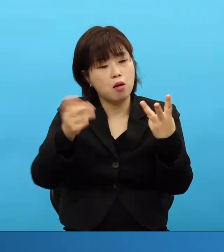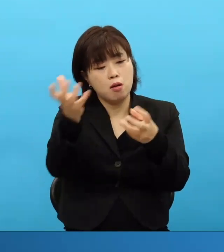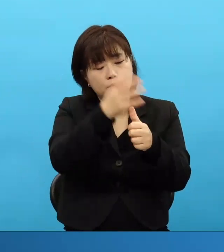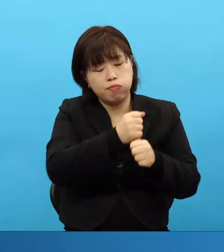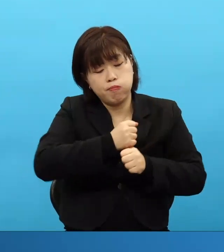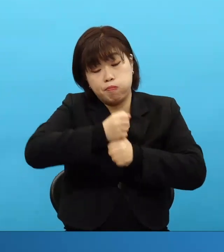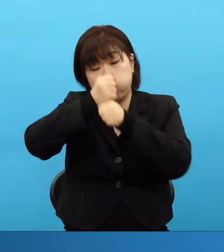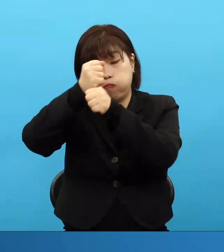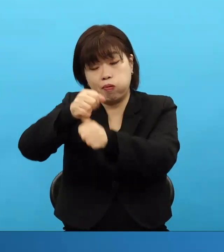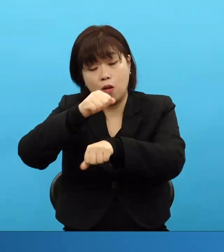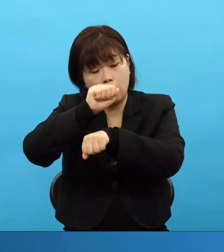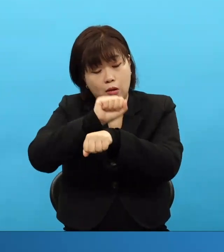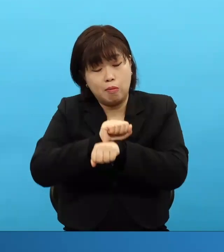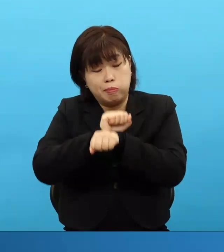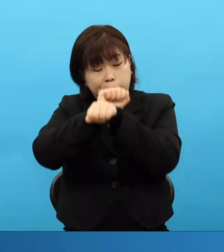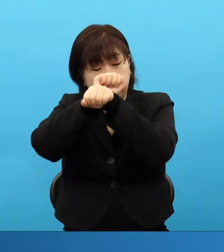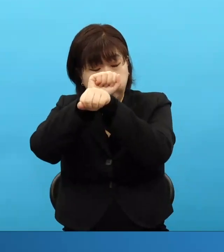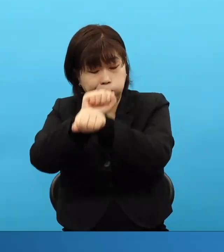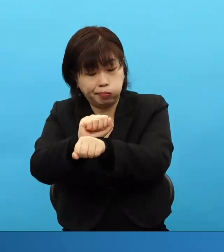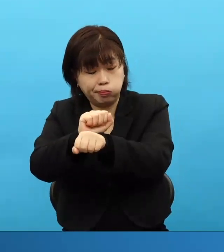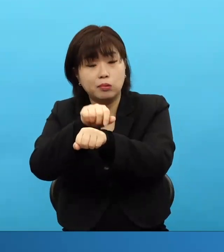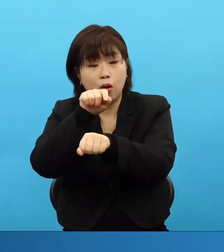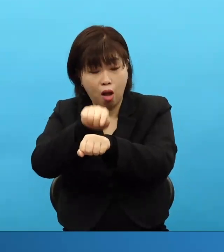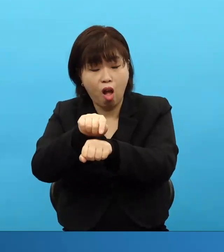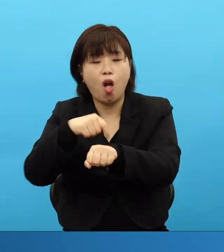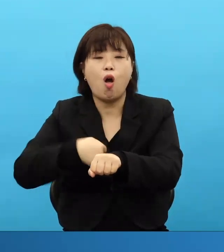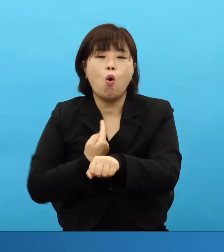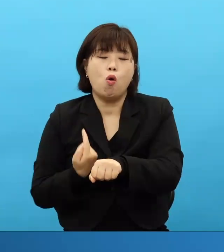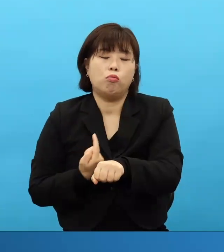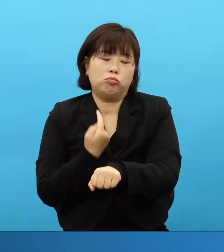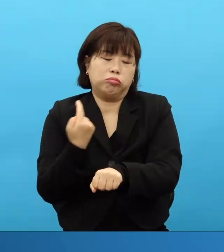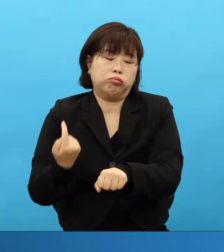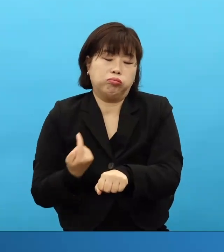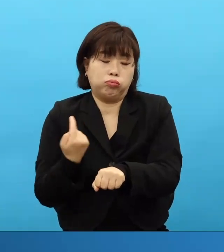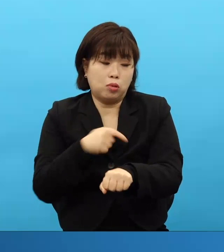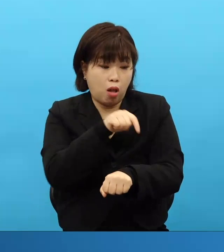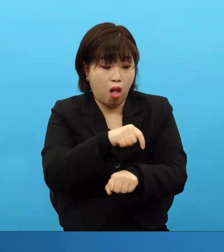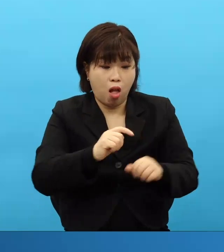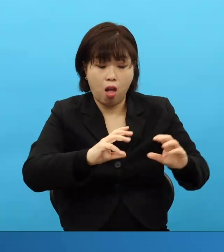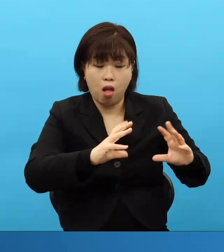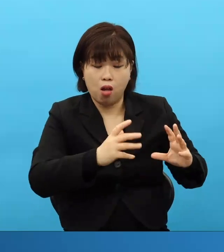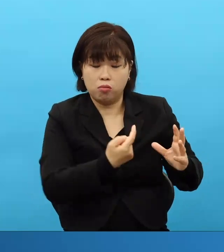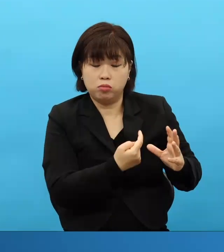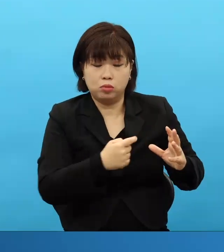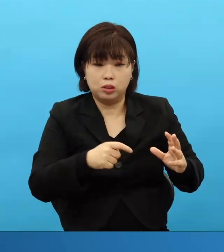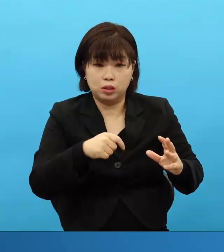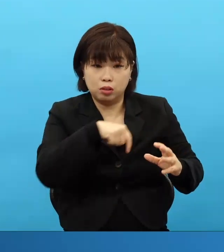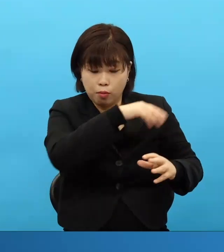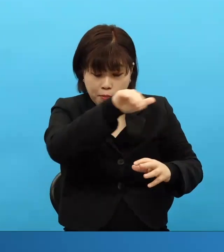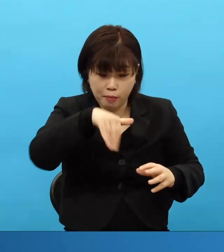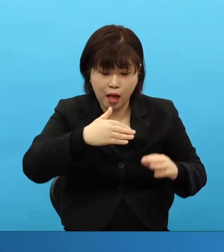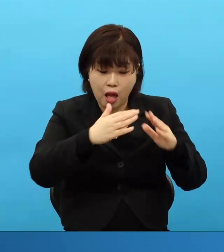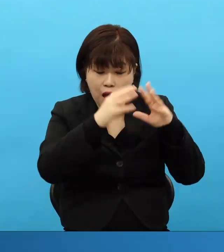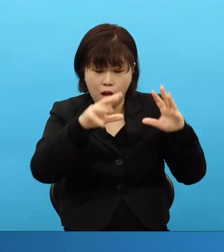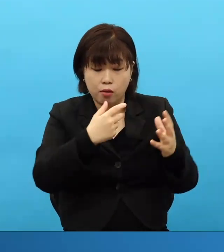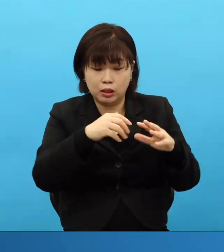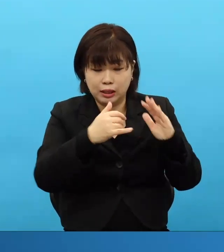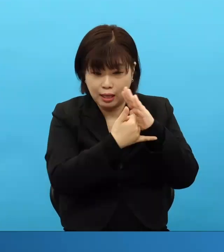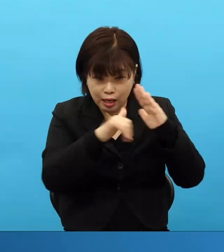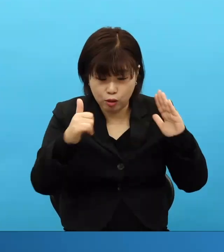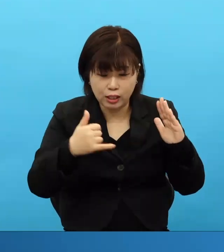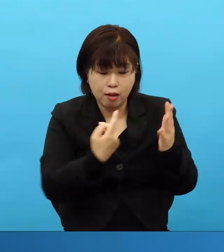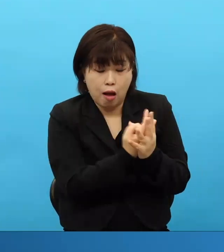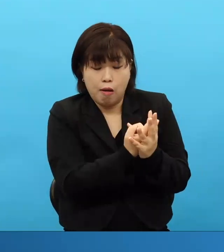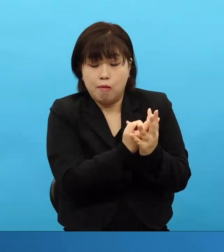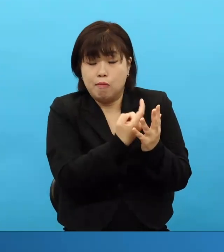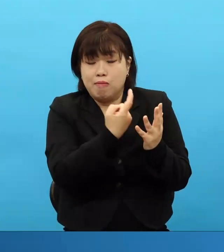벌어졌습니까? And what happened? 상상도 못해 이거는. It's beyond our 어쩌면 빨리 imagination. 나를 대해서 빨리 판단하지 말라니까요. And one says, don't pass quick, rash judgment on